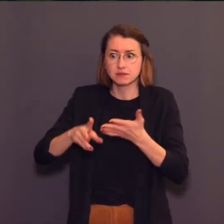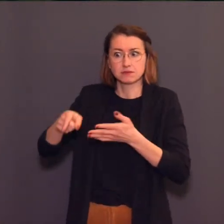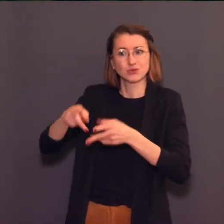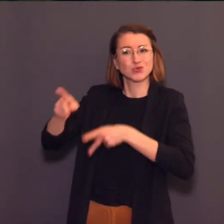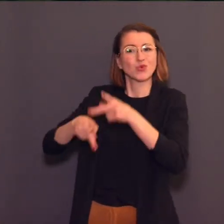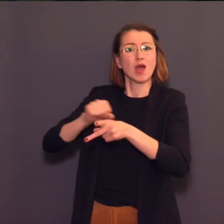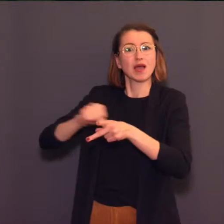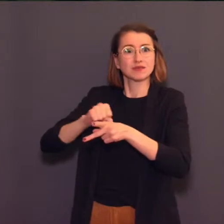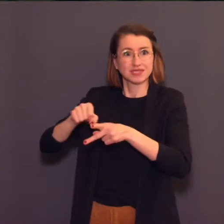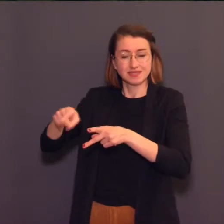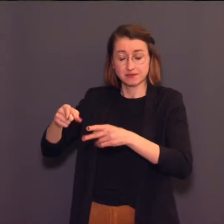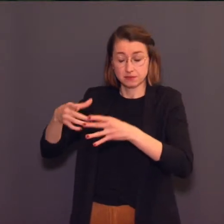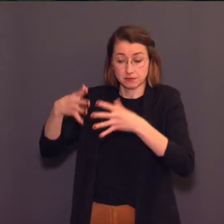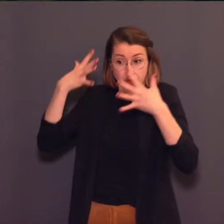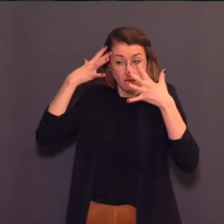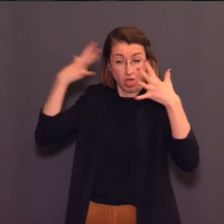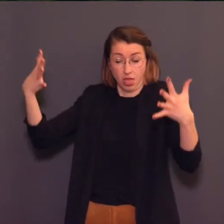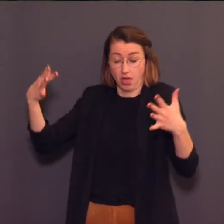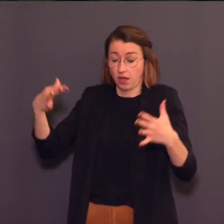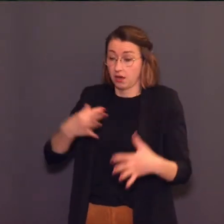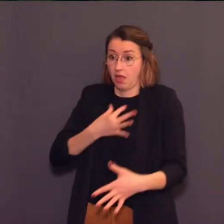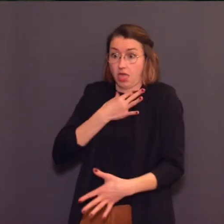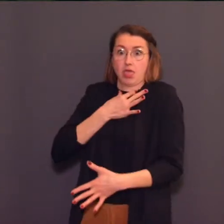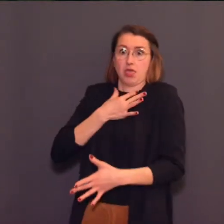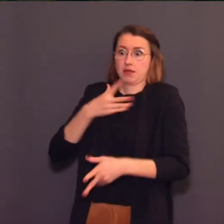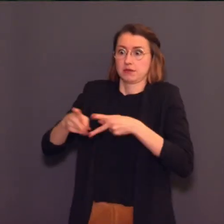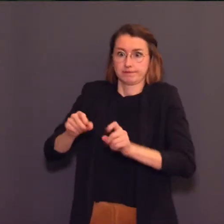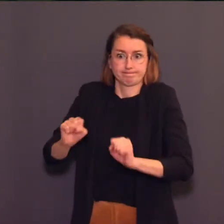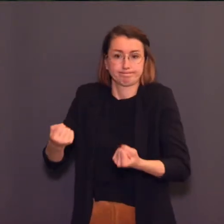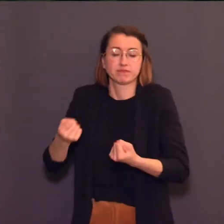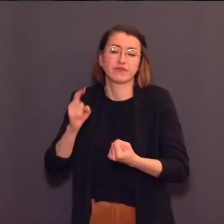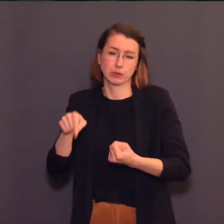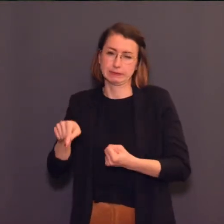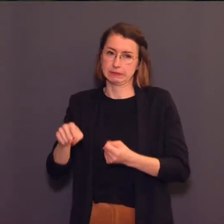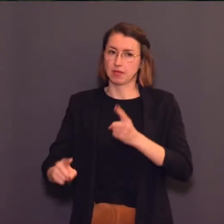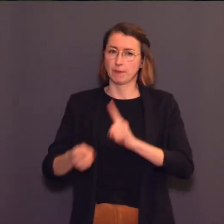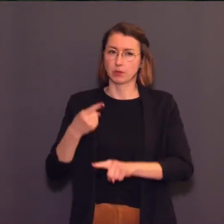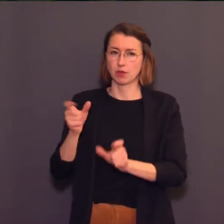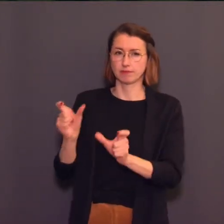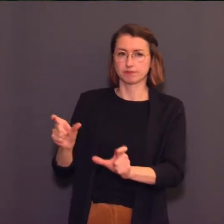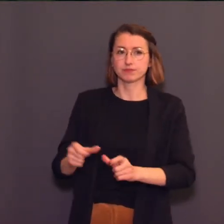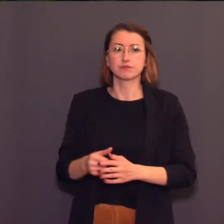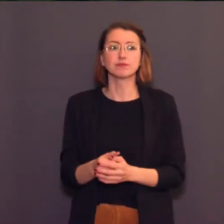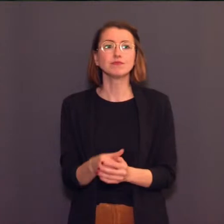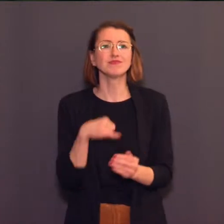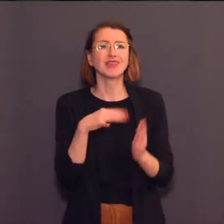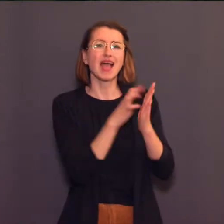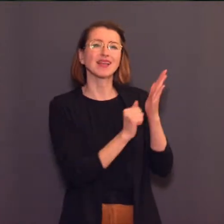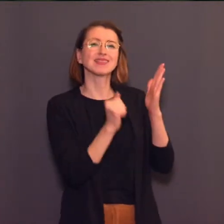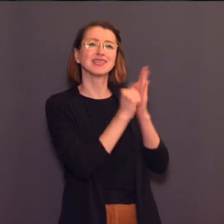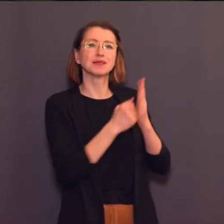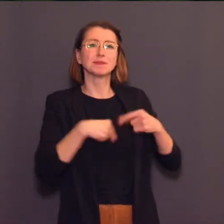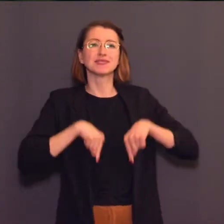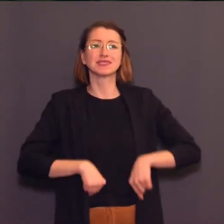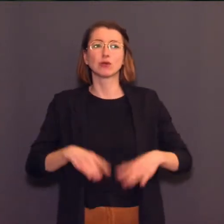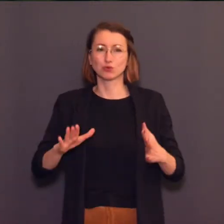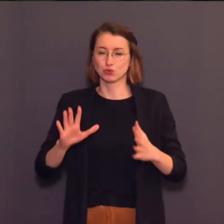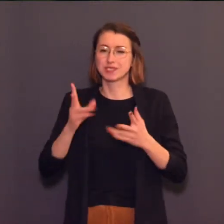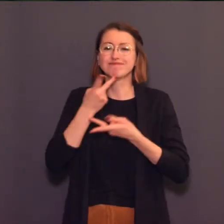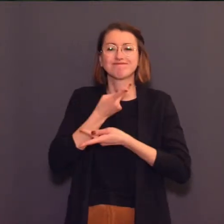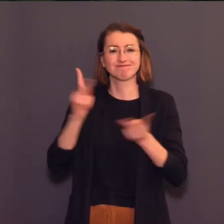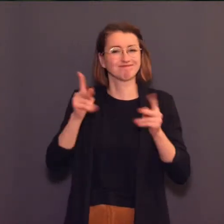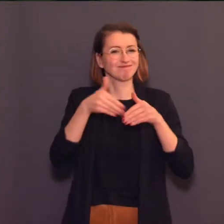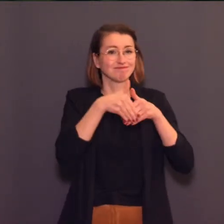Aujourd'hui, l'arrêté ministériel détaillant les nouvelles mesures sera publié au Moniteur. Ces mesures entreront en vigueur à partir de minuit